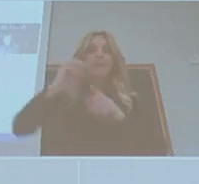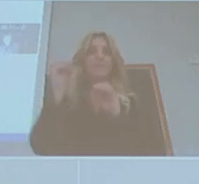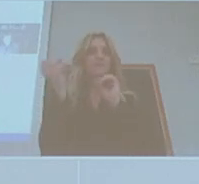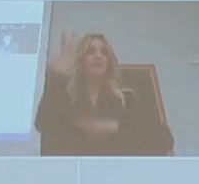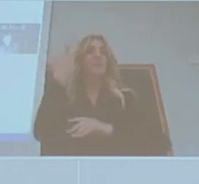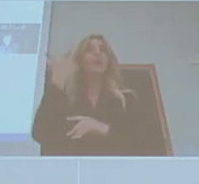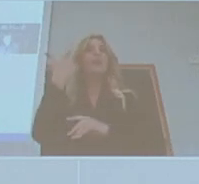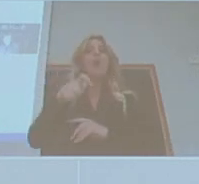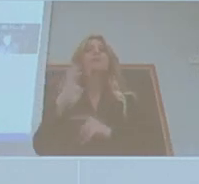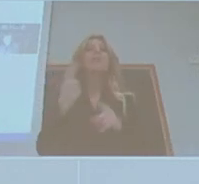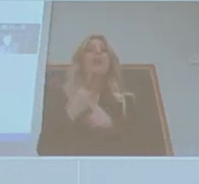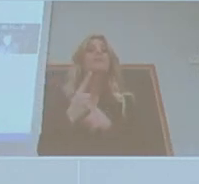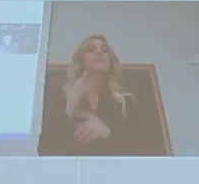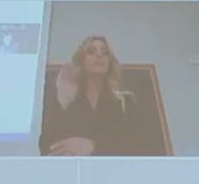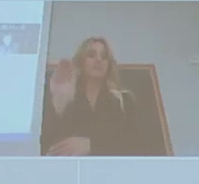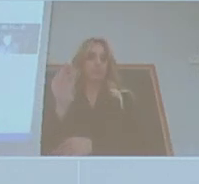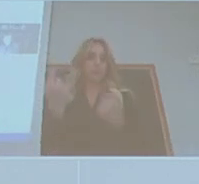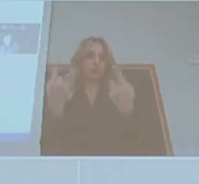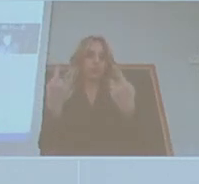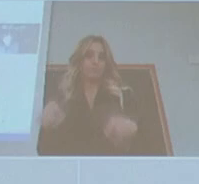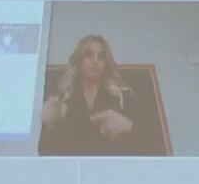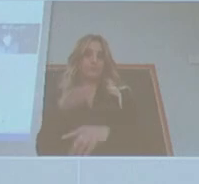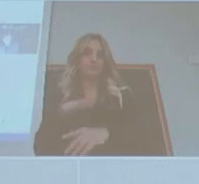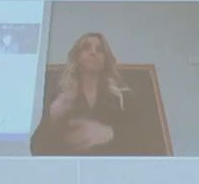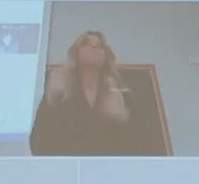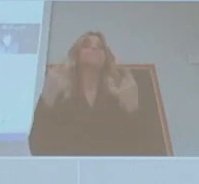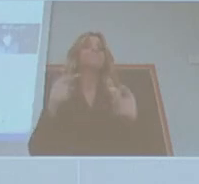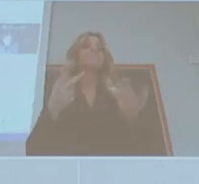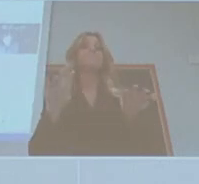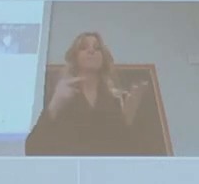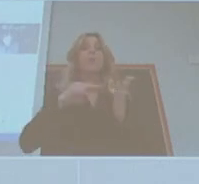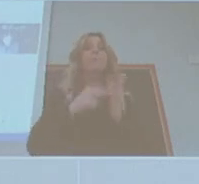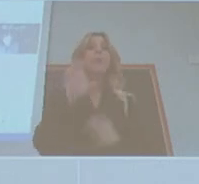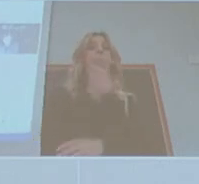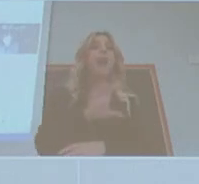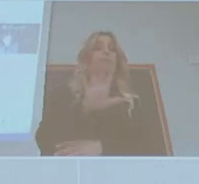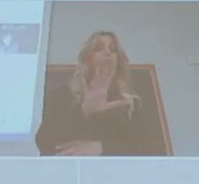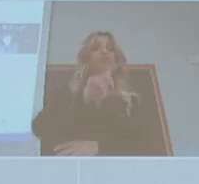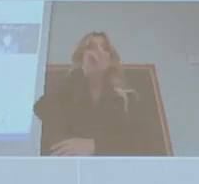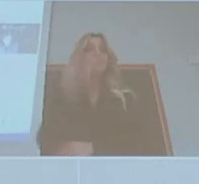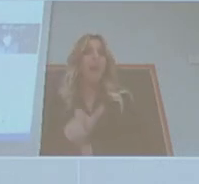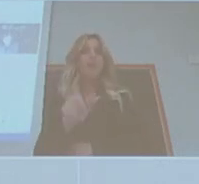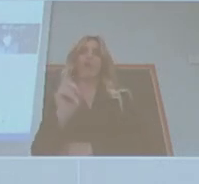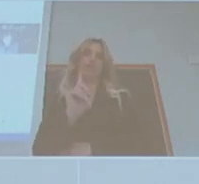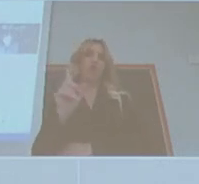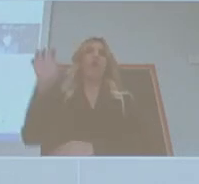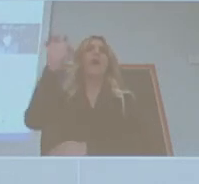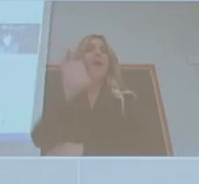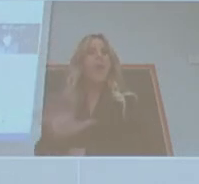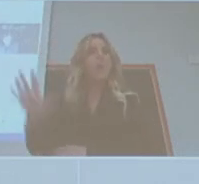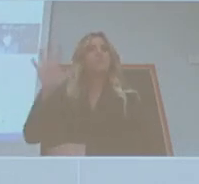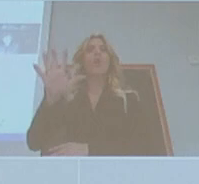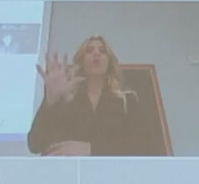le esigenze del futuro su scala globale. Non sarà più un problema di Abruzzo, d'Italia, ma sarà un problema di Europa e